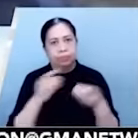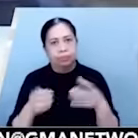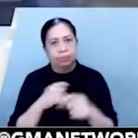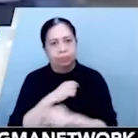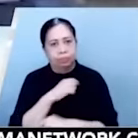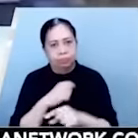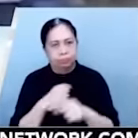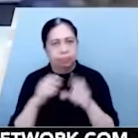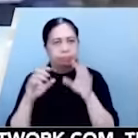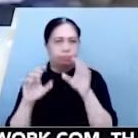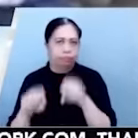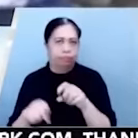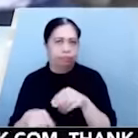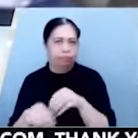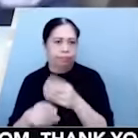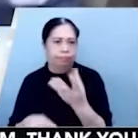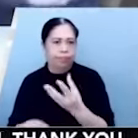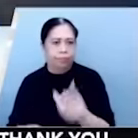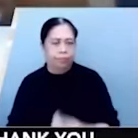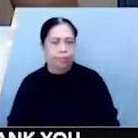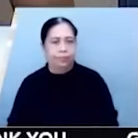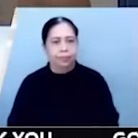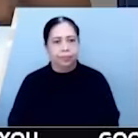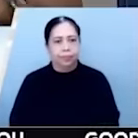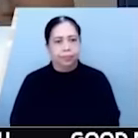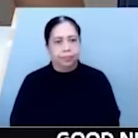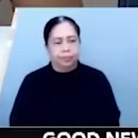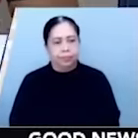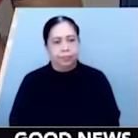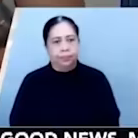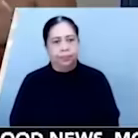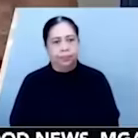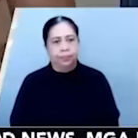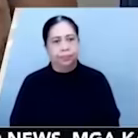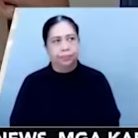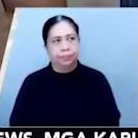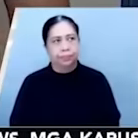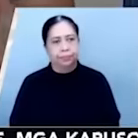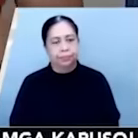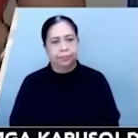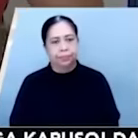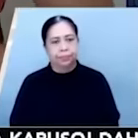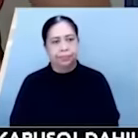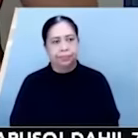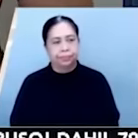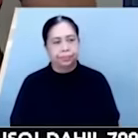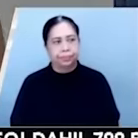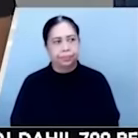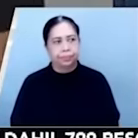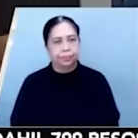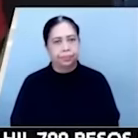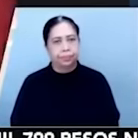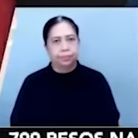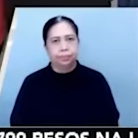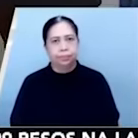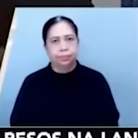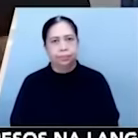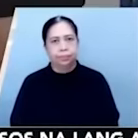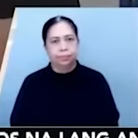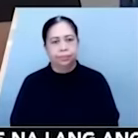Sinusubukan pa namin makuha ang panig ng inaresto. Para sa GMA Integrated News, John Consulta,